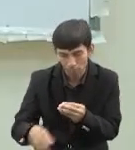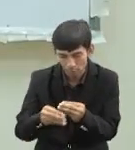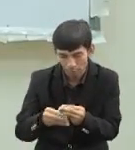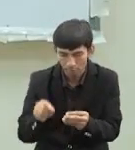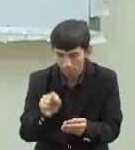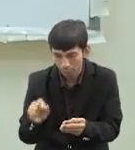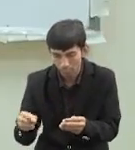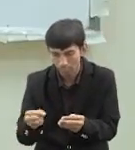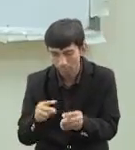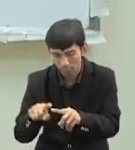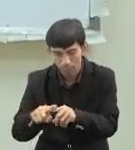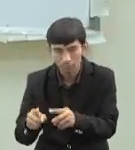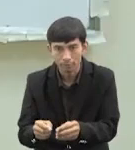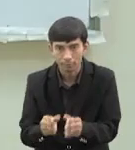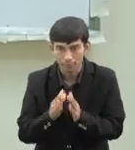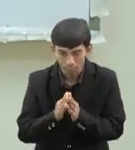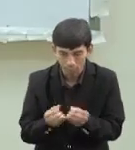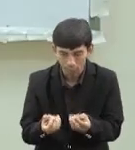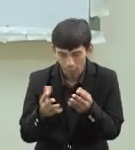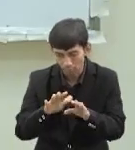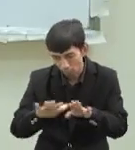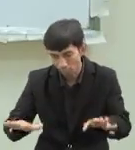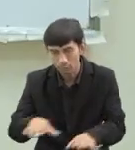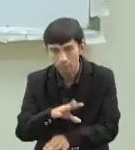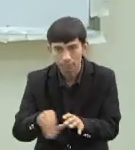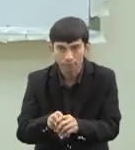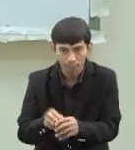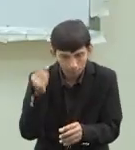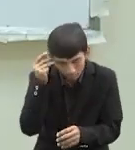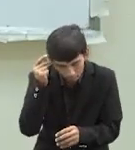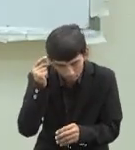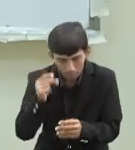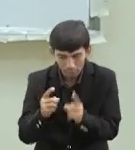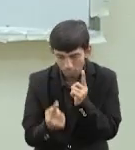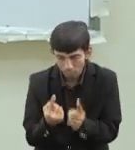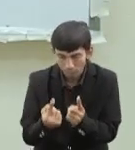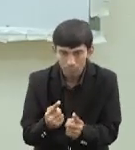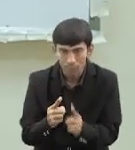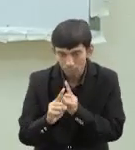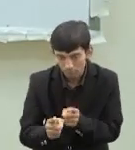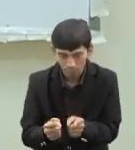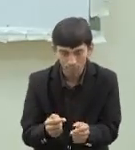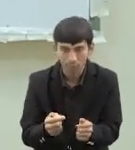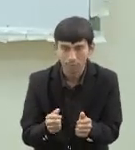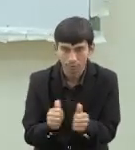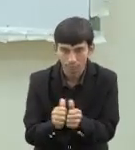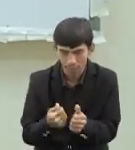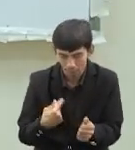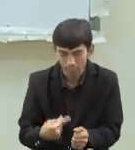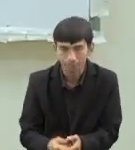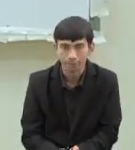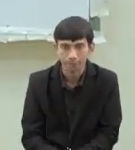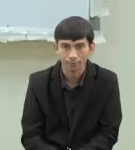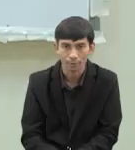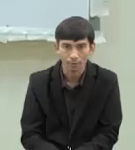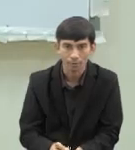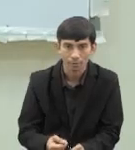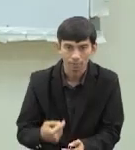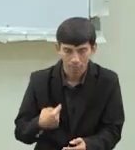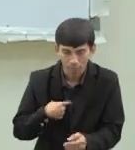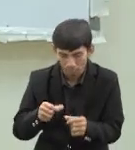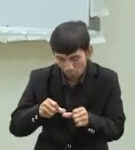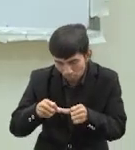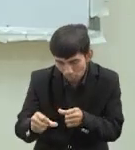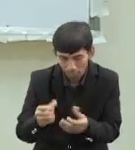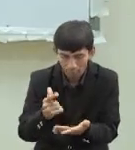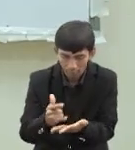à con cho nên con từng học này nè cô cất thang có ba tiếng chậm lao cho mình nè cứ hào vậy nè con á chẳng dương nó bình to cho từ đó mới liền thầm